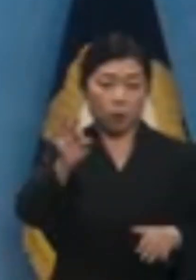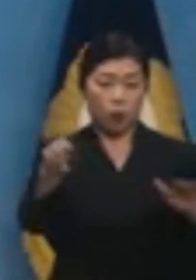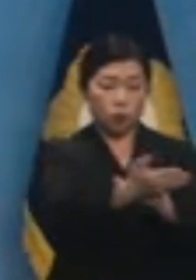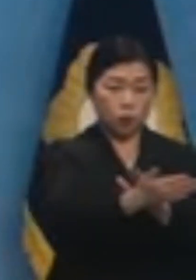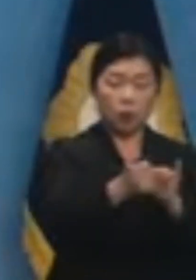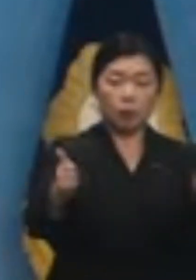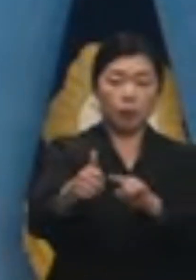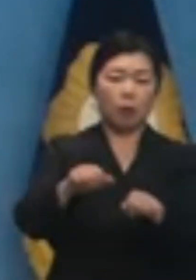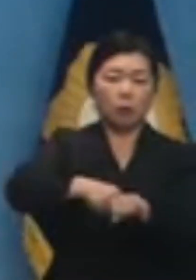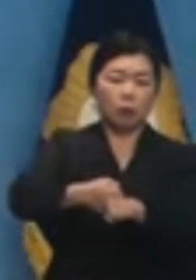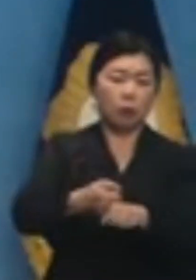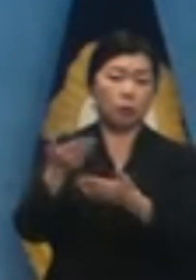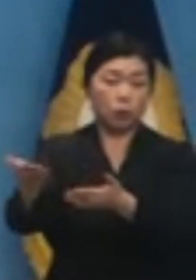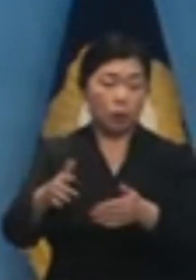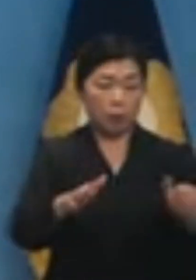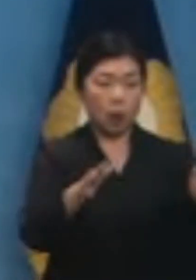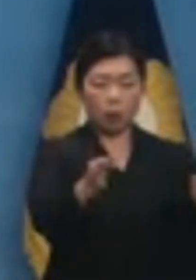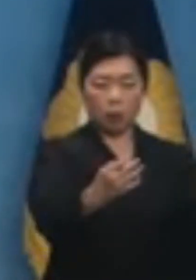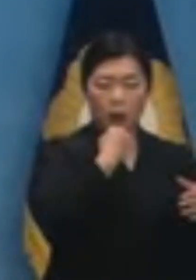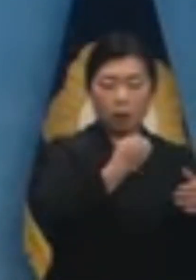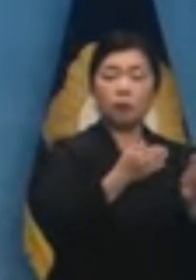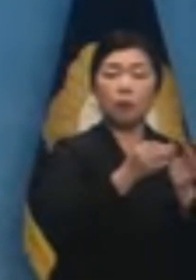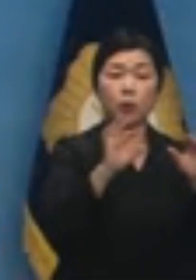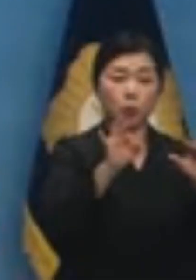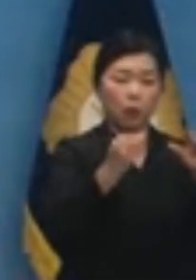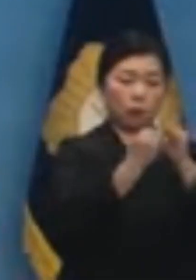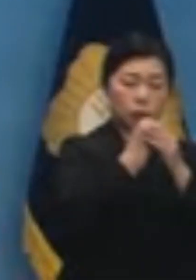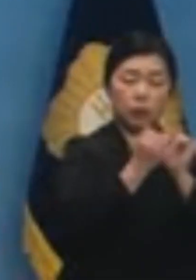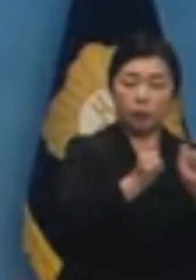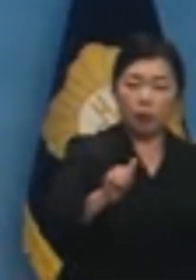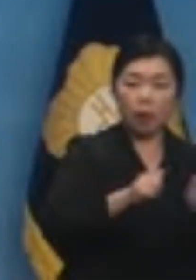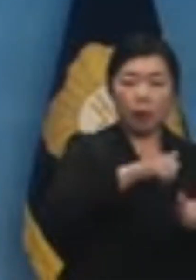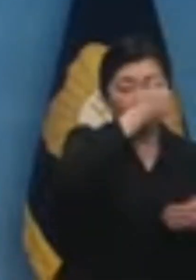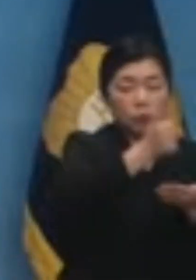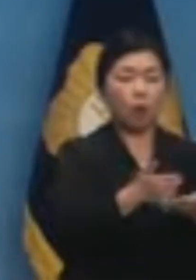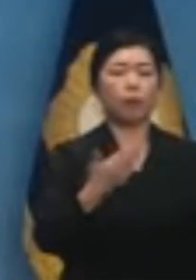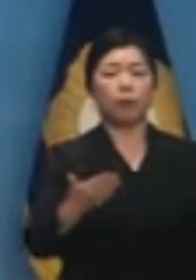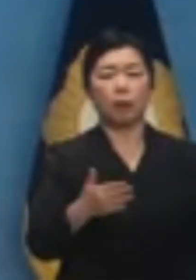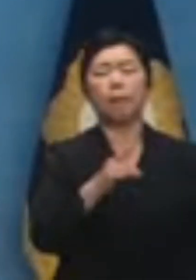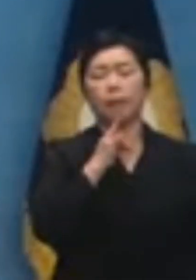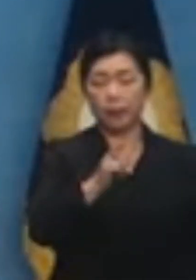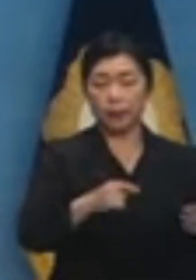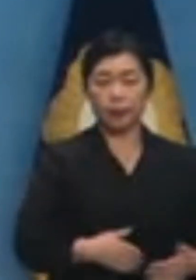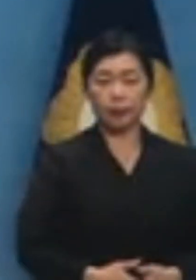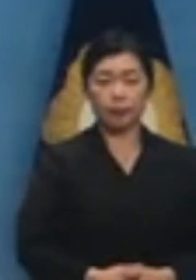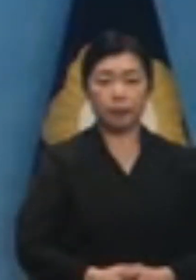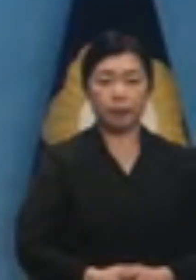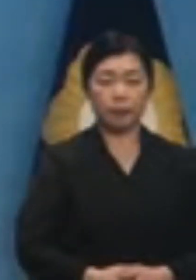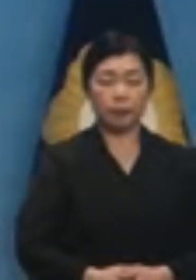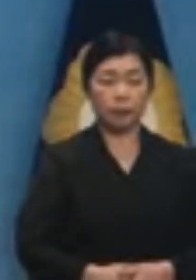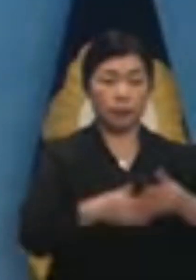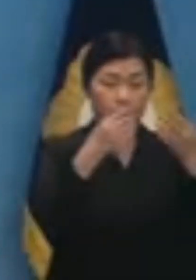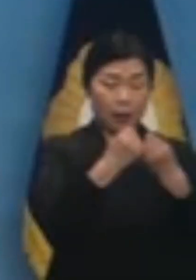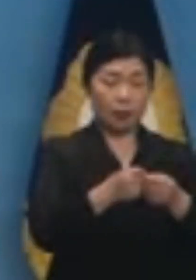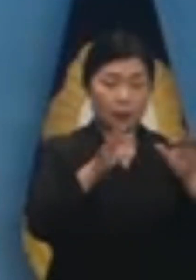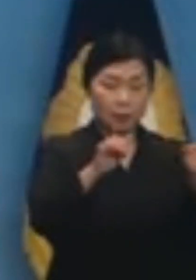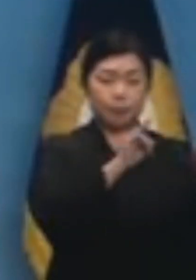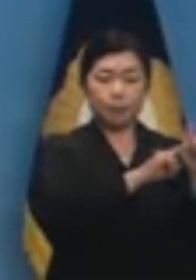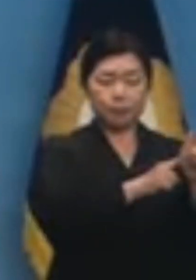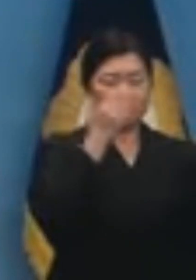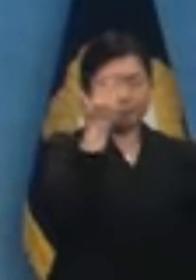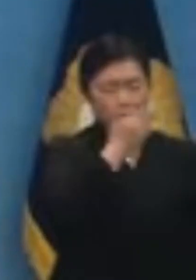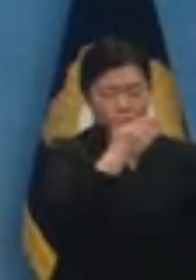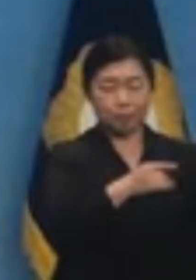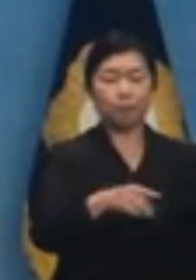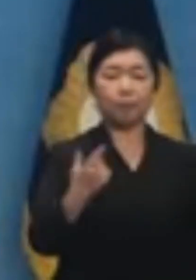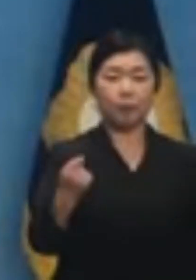좌우명은 청렴영생 부패즉사라고 합니다. 해당 사건은 김문수 후보가 무혐의 처분을 받았다 하더라도 청렴,